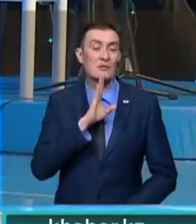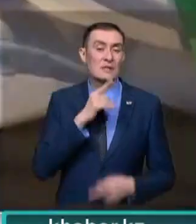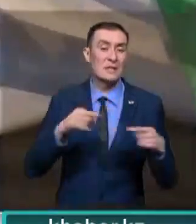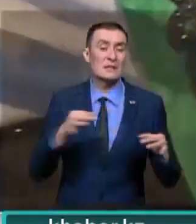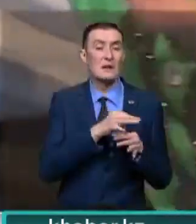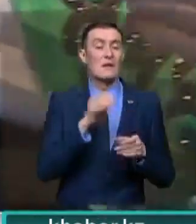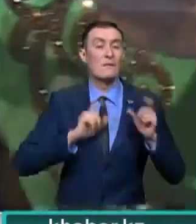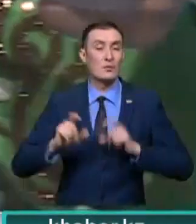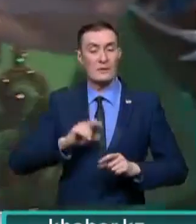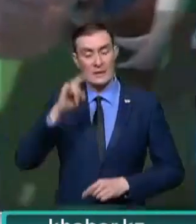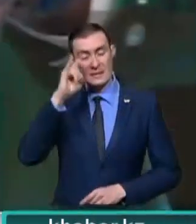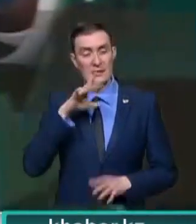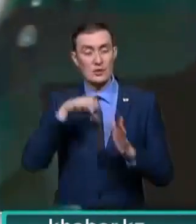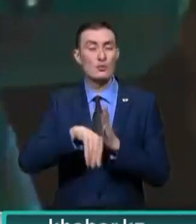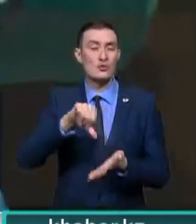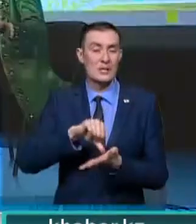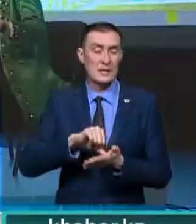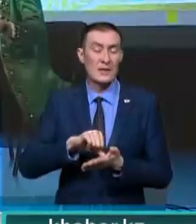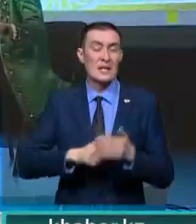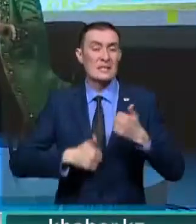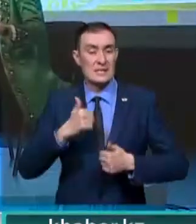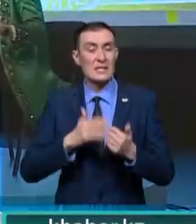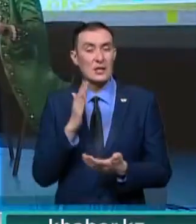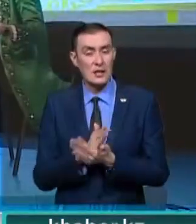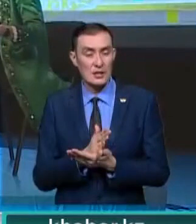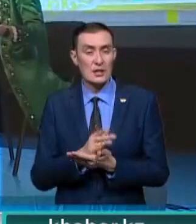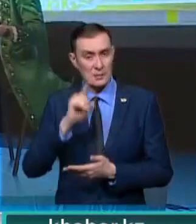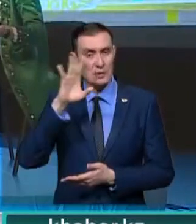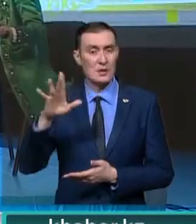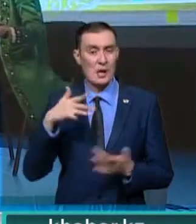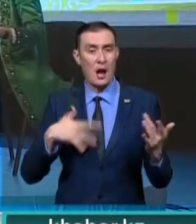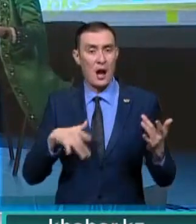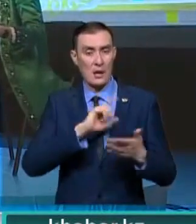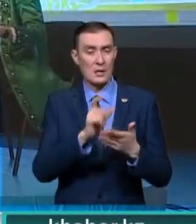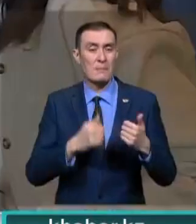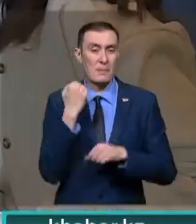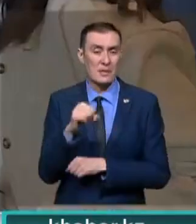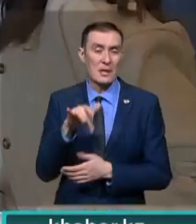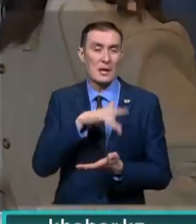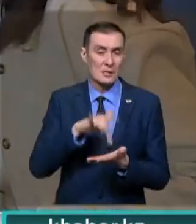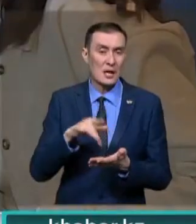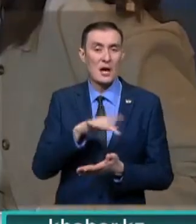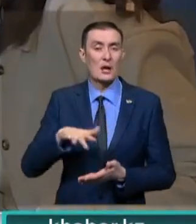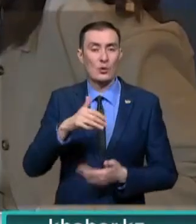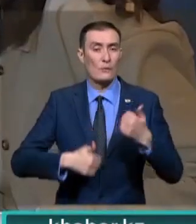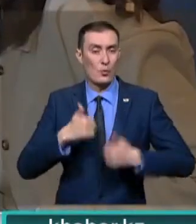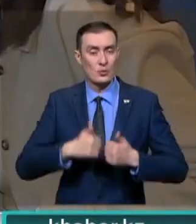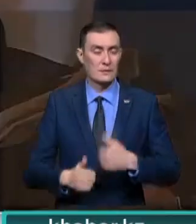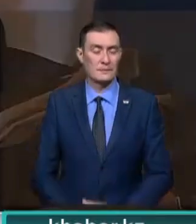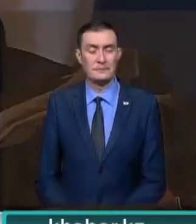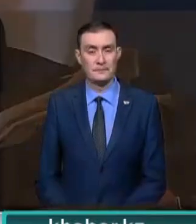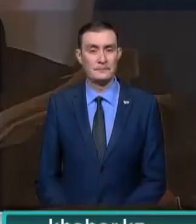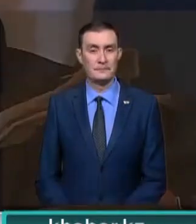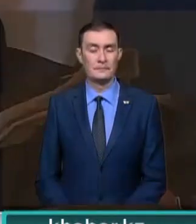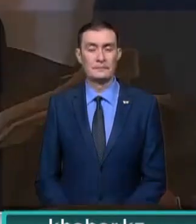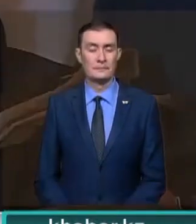разных вузов страны среди участников песенных состязаний есть и уже именитые акыны победителей городских и районных айтыс of tokyo nights